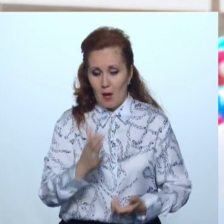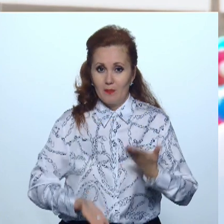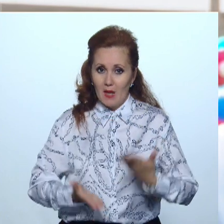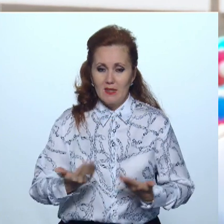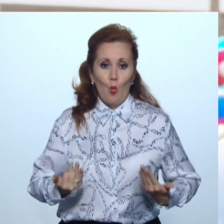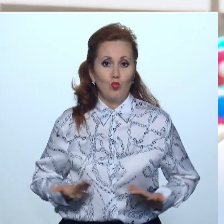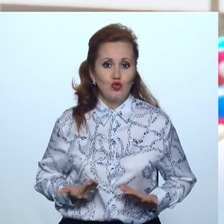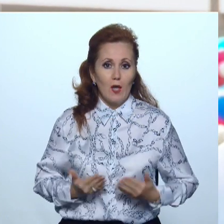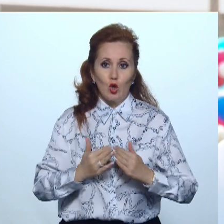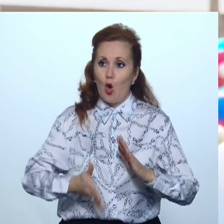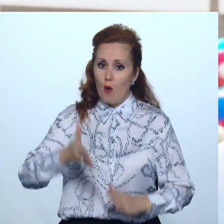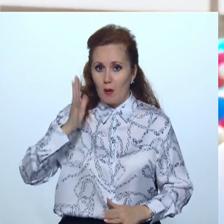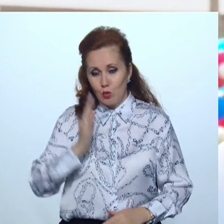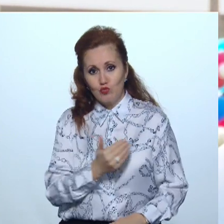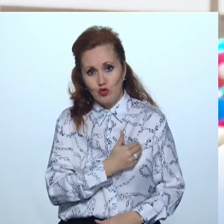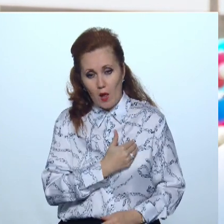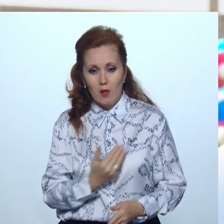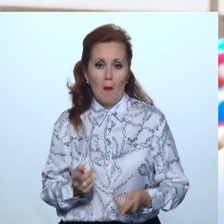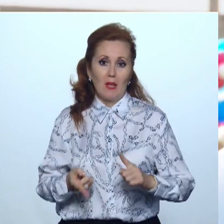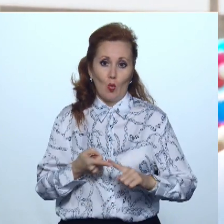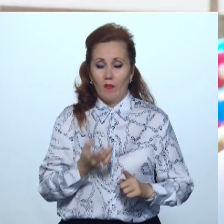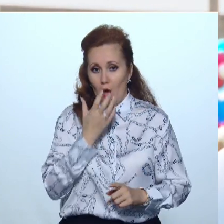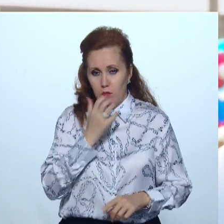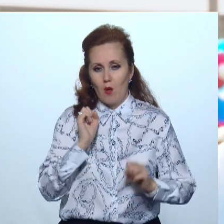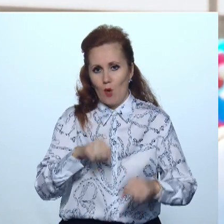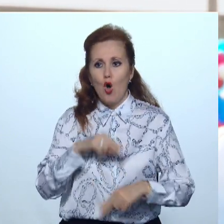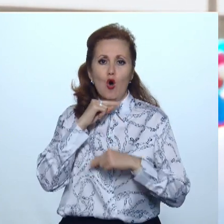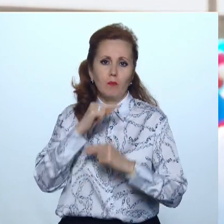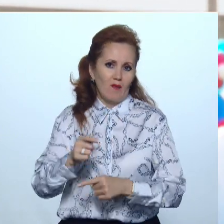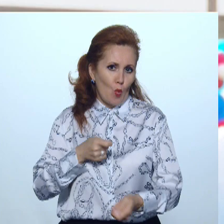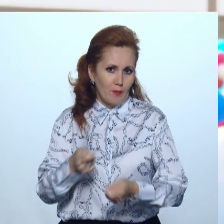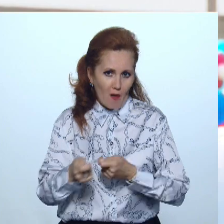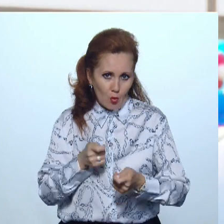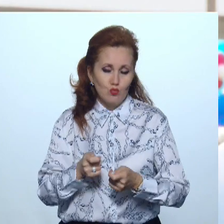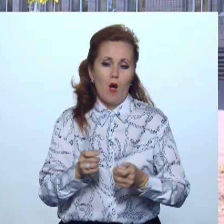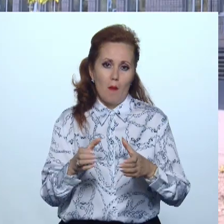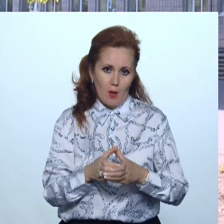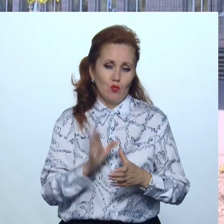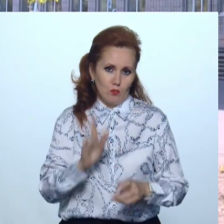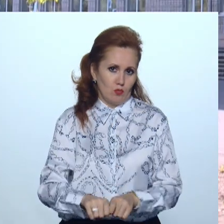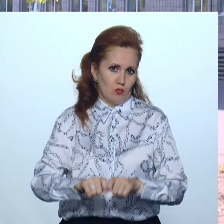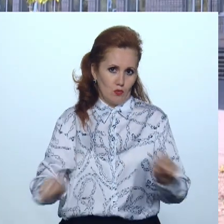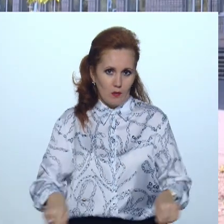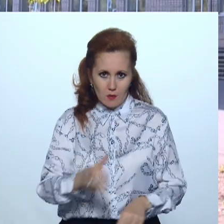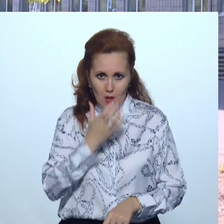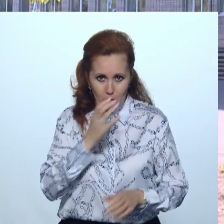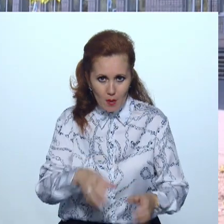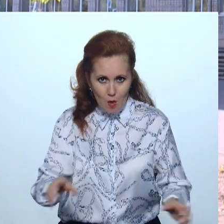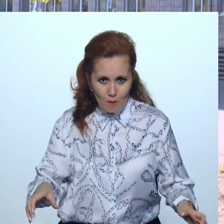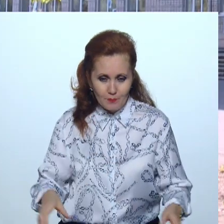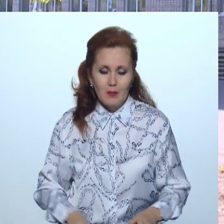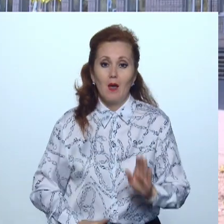у жителей дома будет желание подключить тепло, они могут обратиться в управляющую компанию, и тепло будет подано. К